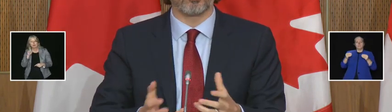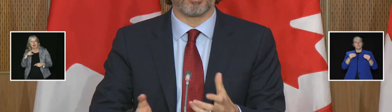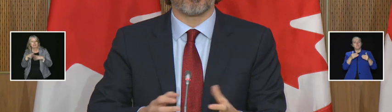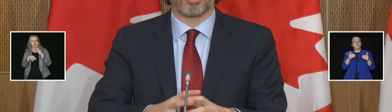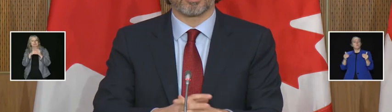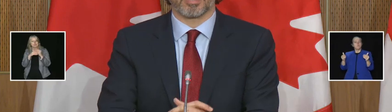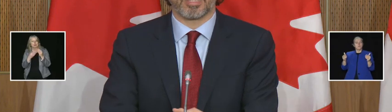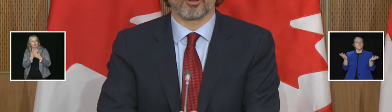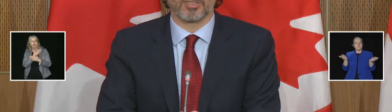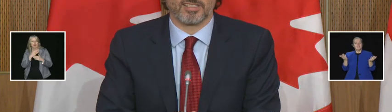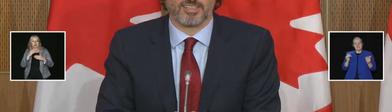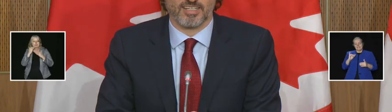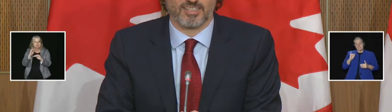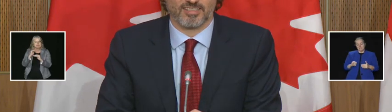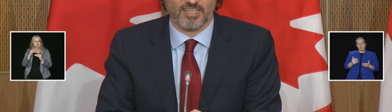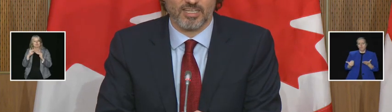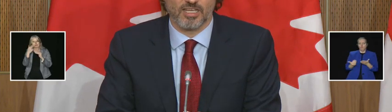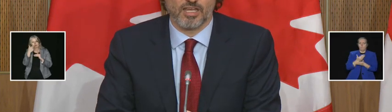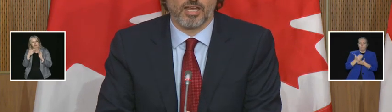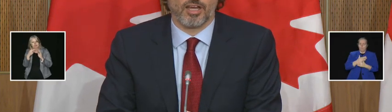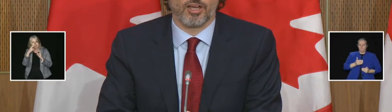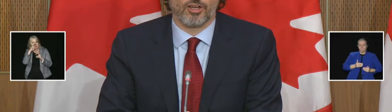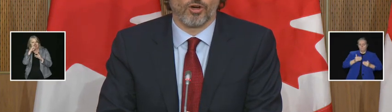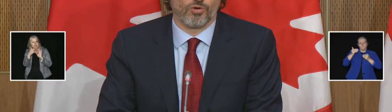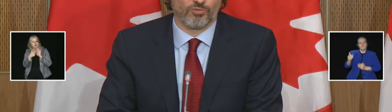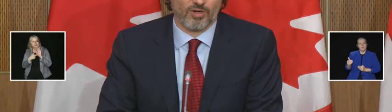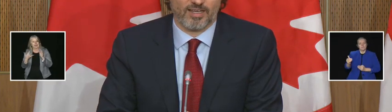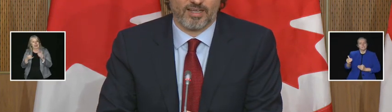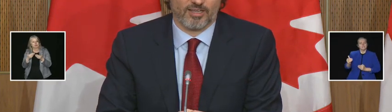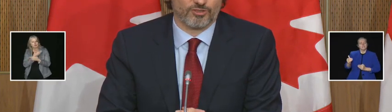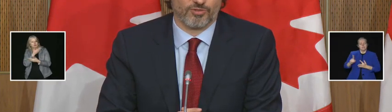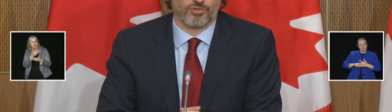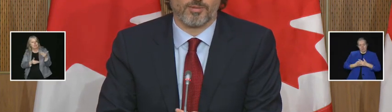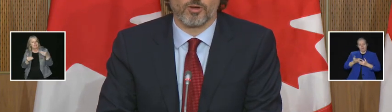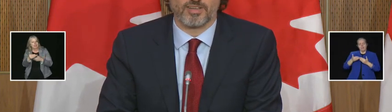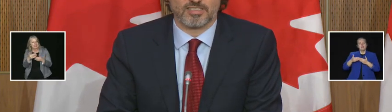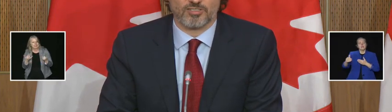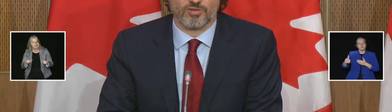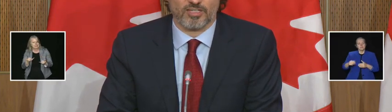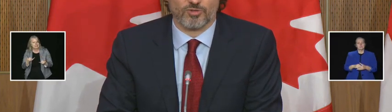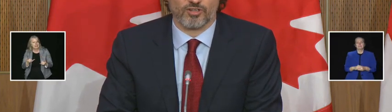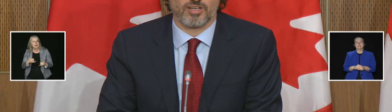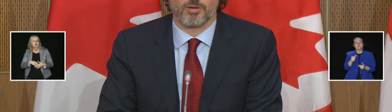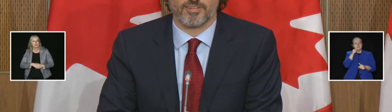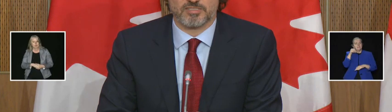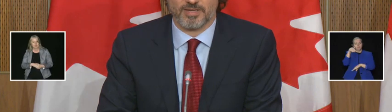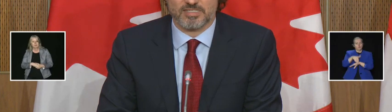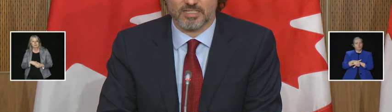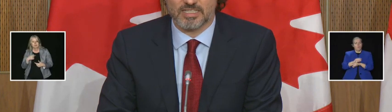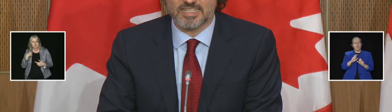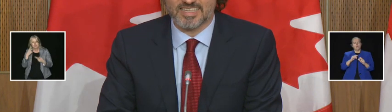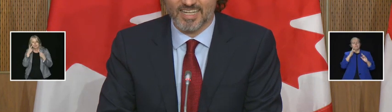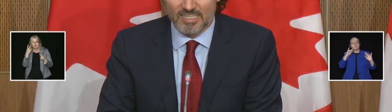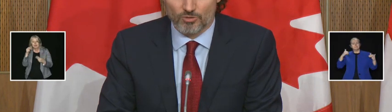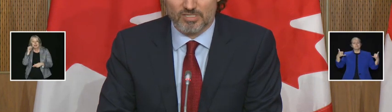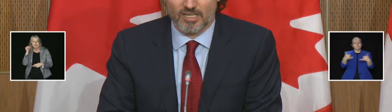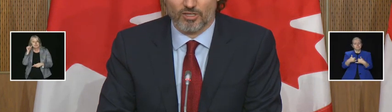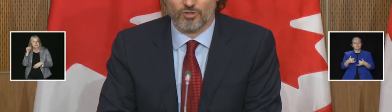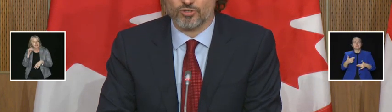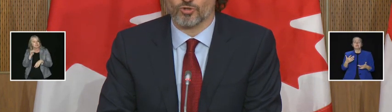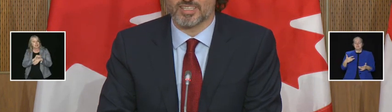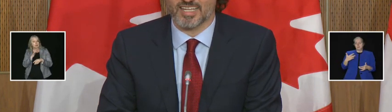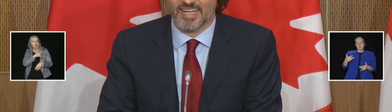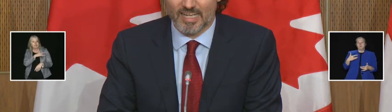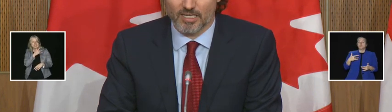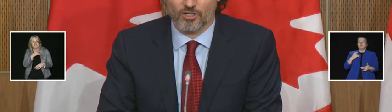nouvelle phase dans laquelle on est en train d'entrer on voit j'ai vu dans la conversation hier soir que les provinces prennent ça très au sérieux